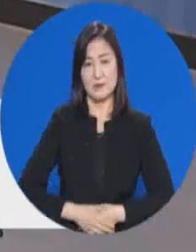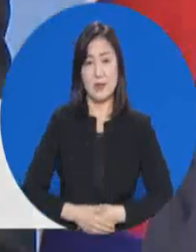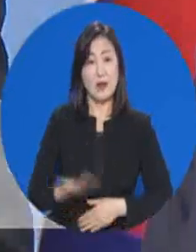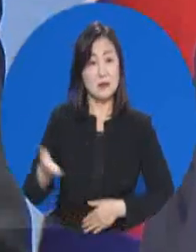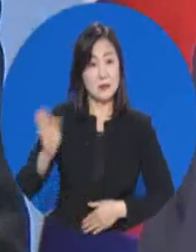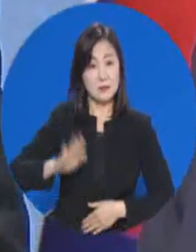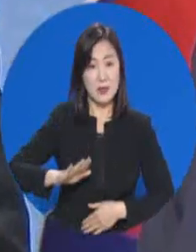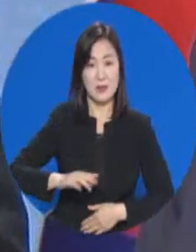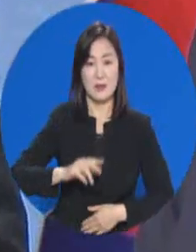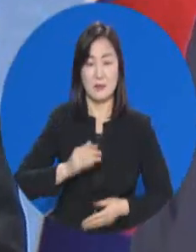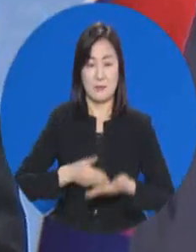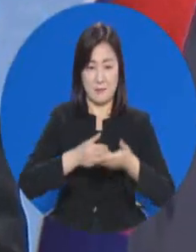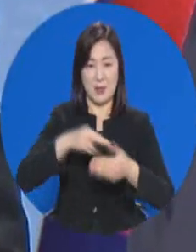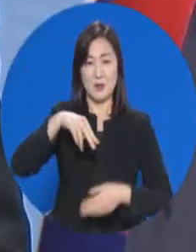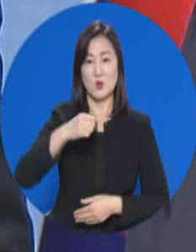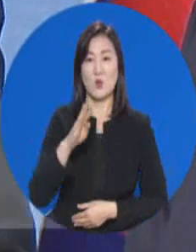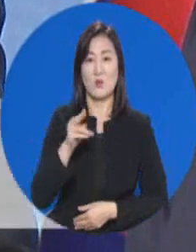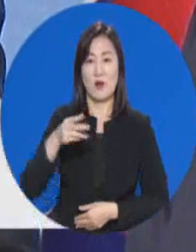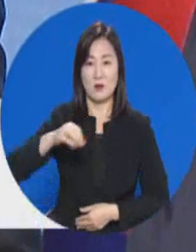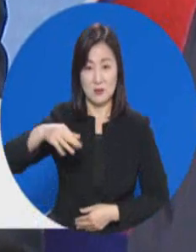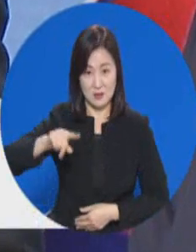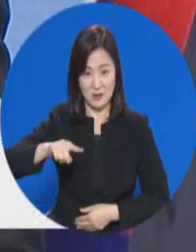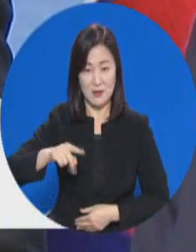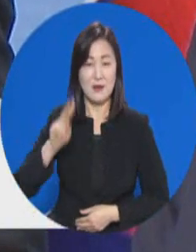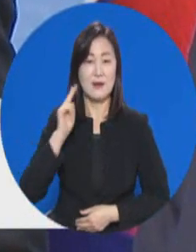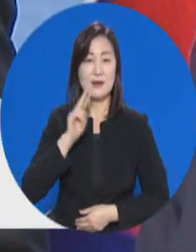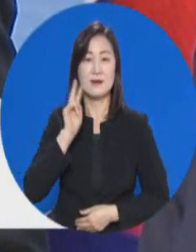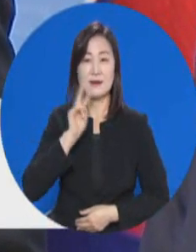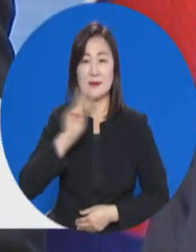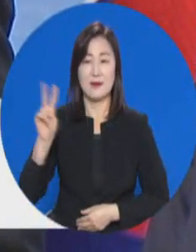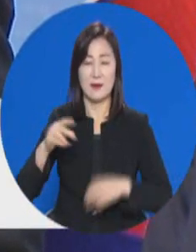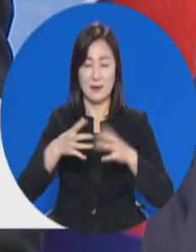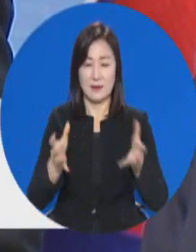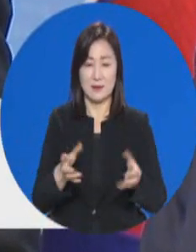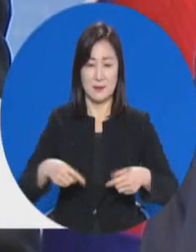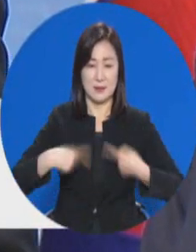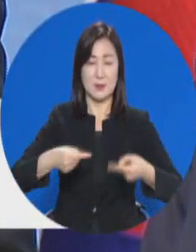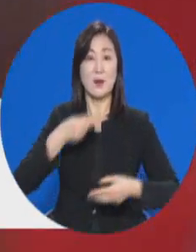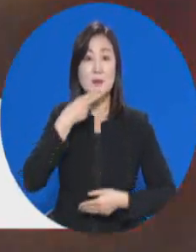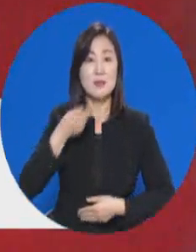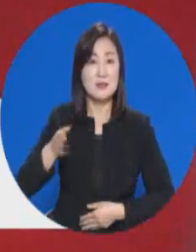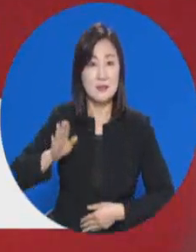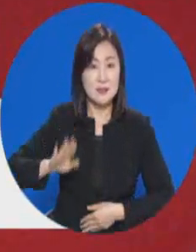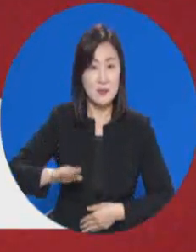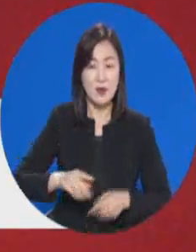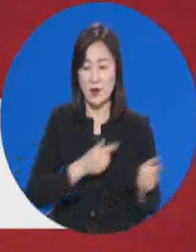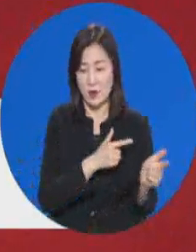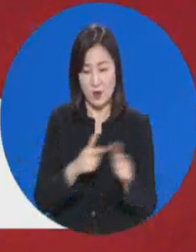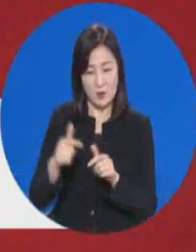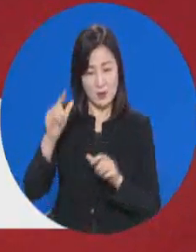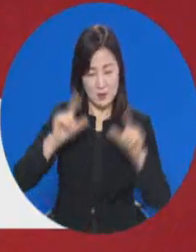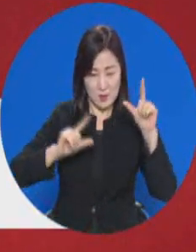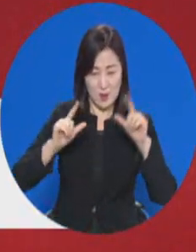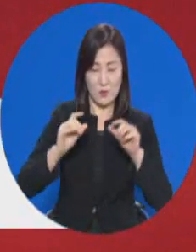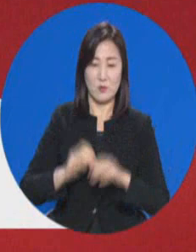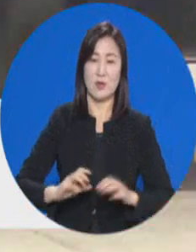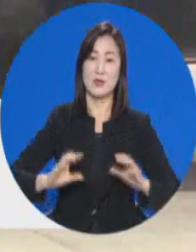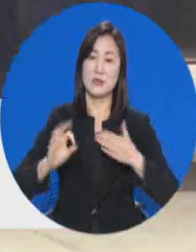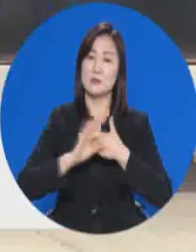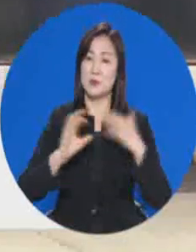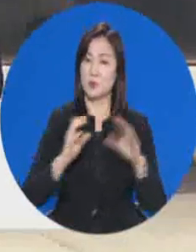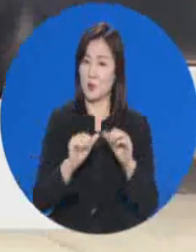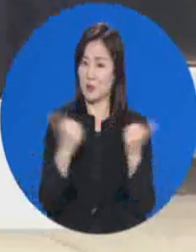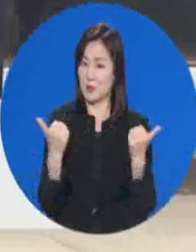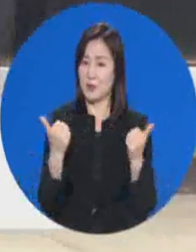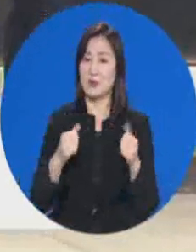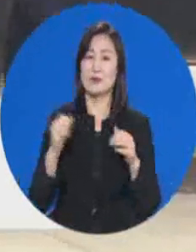대표 발의한 소병철 의원은 비록 야당 의원들이 공청회에 참석하지 않았지만 여러 여건상 임시국회가 열릴 경우